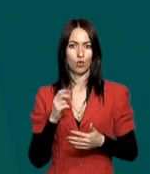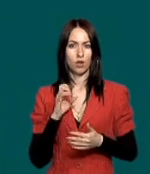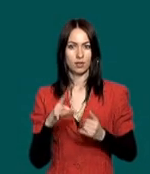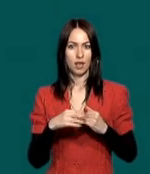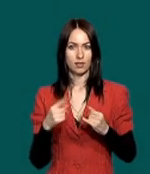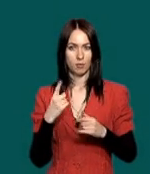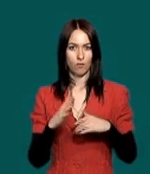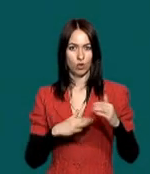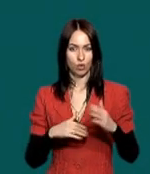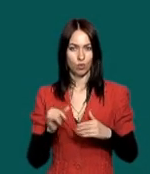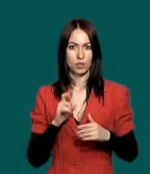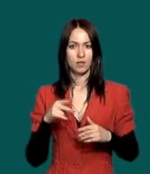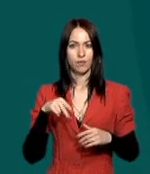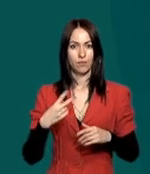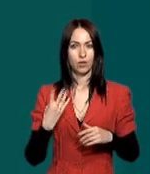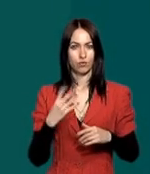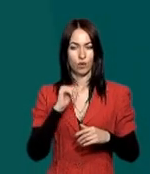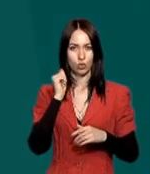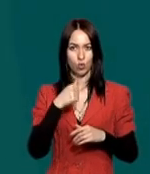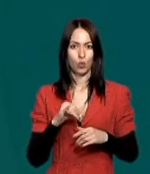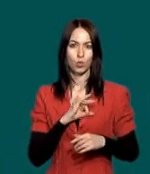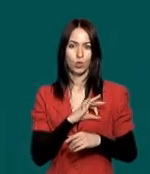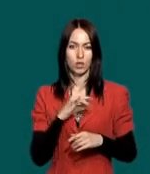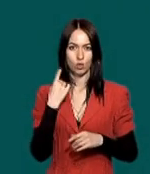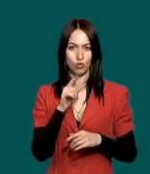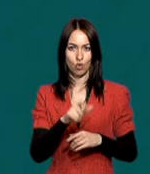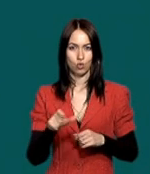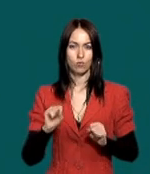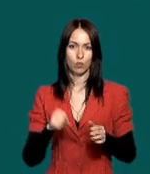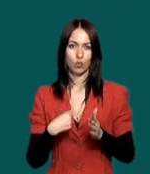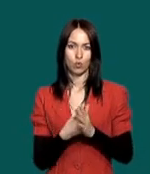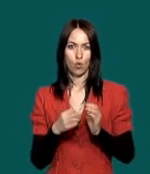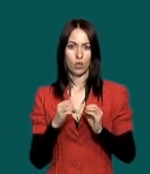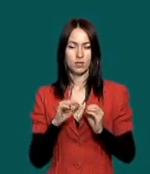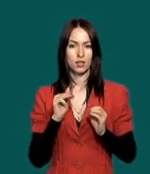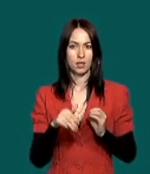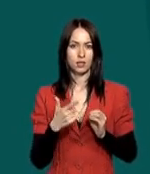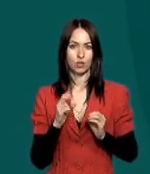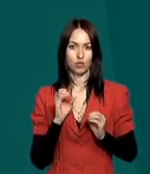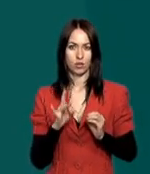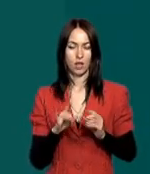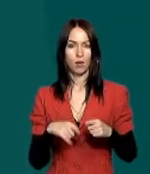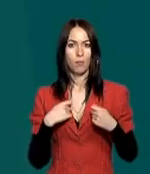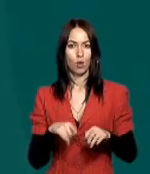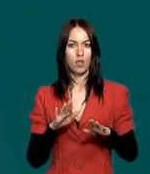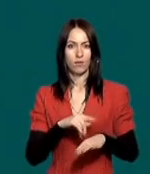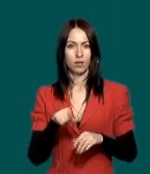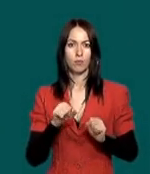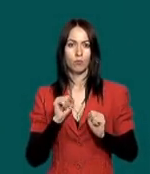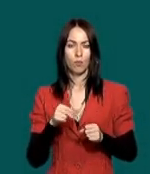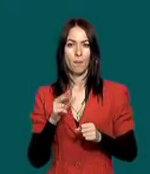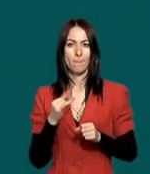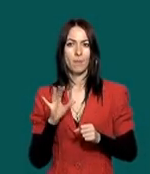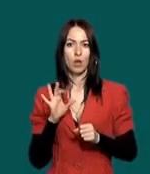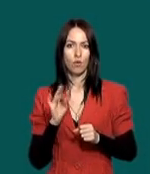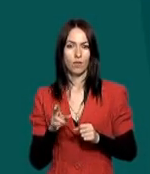одні руки, і з 2024 року юридичні особи – до 10 тисяч гектарів. Продавати ділянки зможуть пайовики,